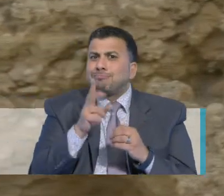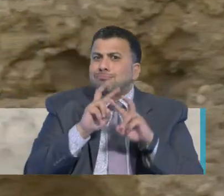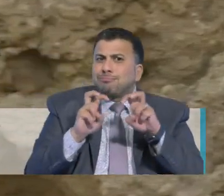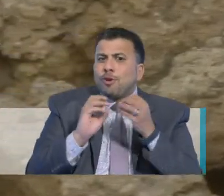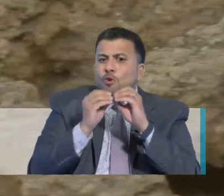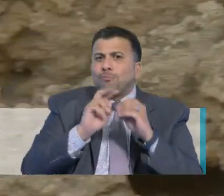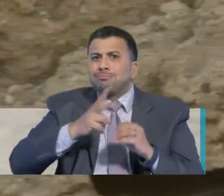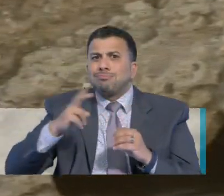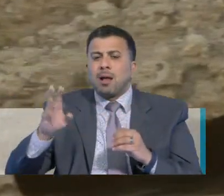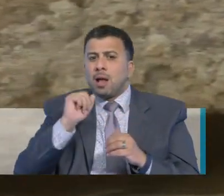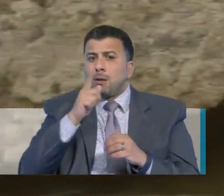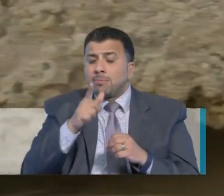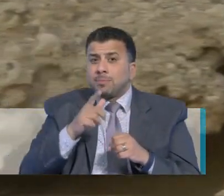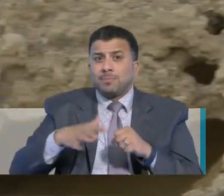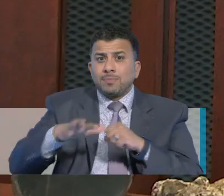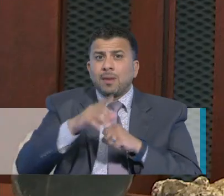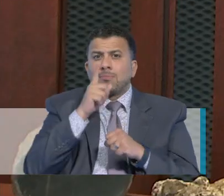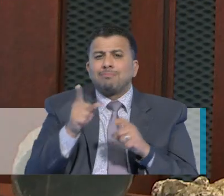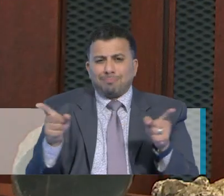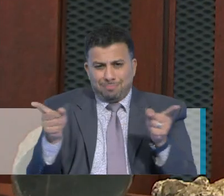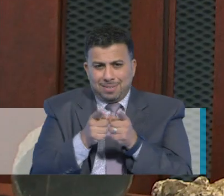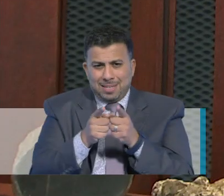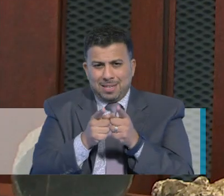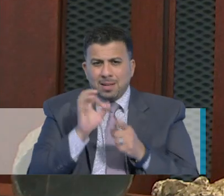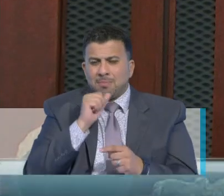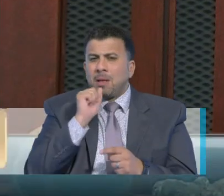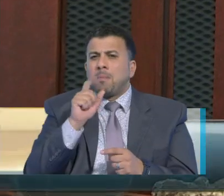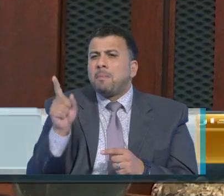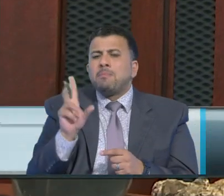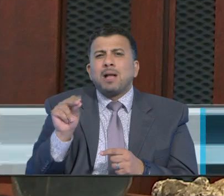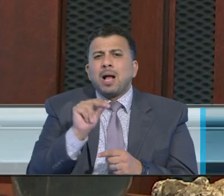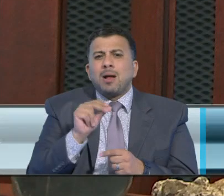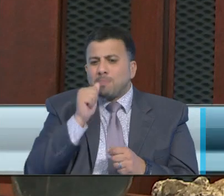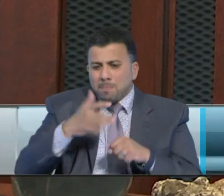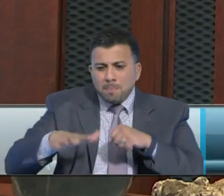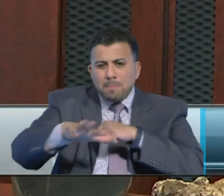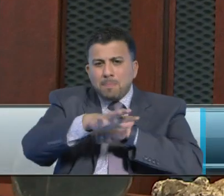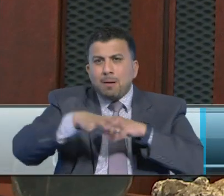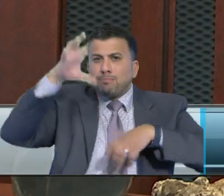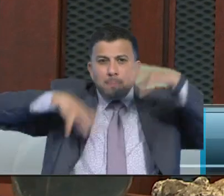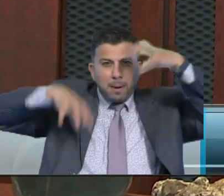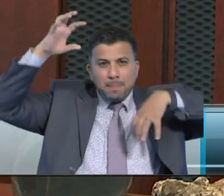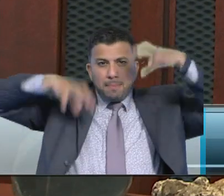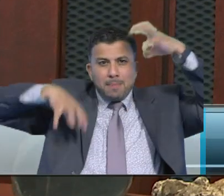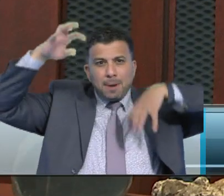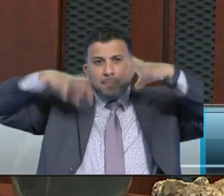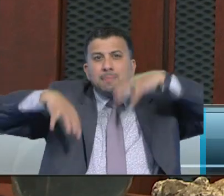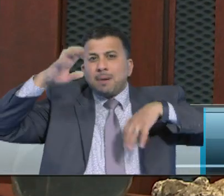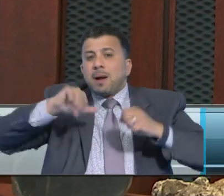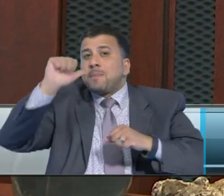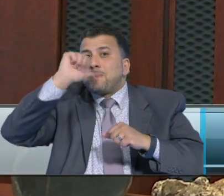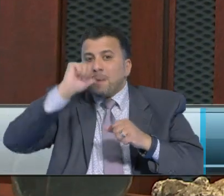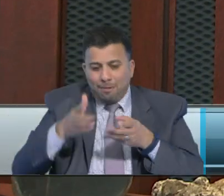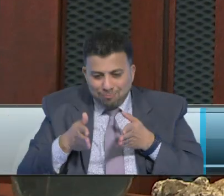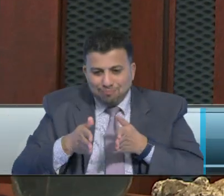تشكل المراوح الفيضية. بالمختصر هذه المراوح الفيضية شكلتها الأودية نتيجة سقوط الأمطار وجريان الأودية،